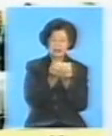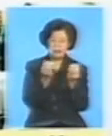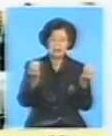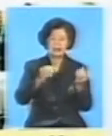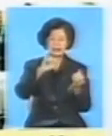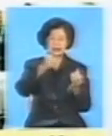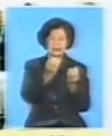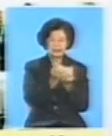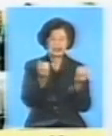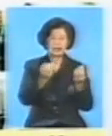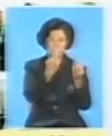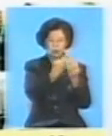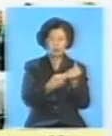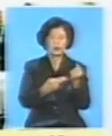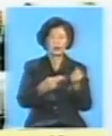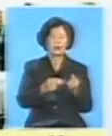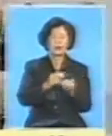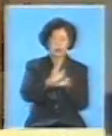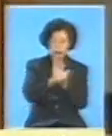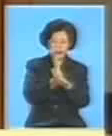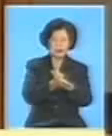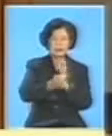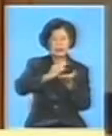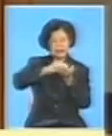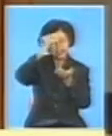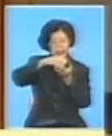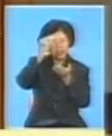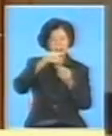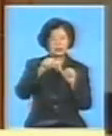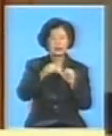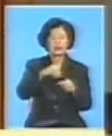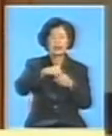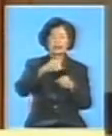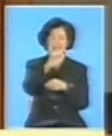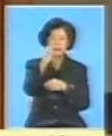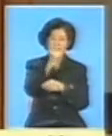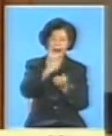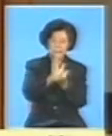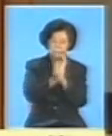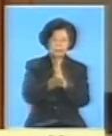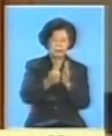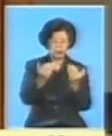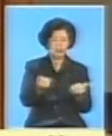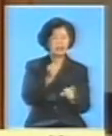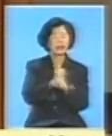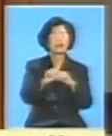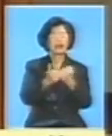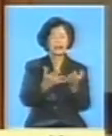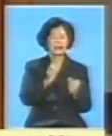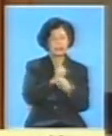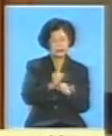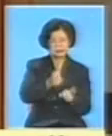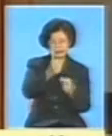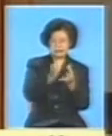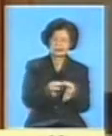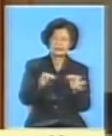บคู่กันไปด้วยการเป็นรูปการศึกษาโครงสร้างขนาดใหญ่อยู่ในการปฏิรูปของสภาปฏิรูปนะครับในส่วนของนี้ก็จะทำยังไงให้มันเกิดประสิทธิภาพประสิทธิผล